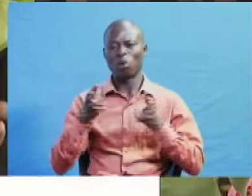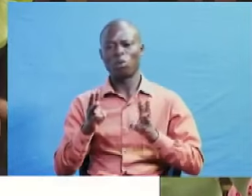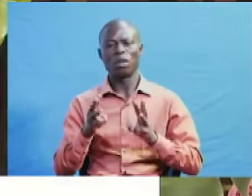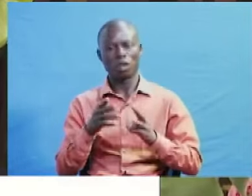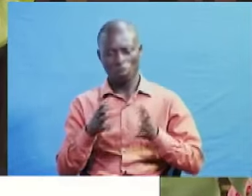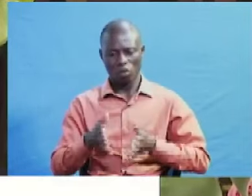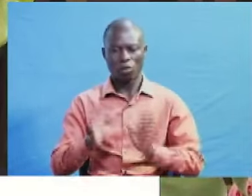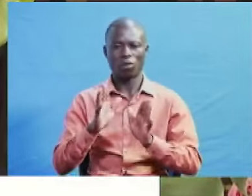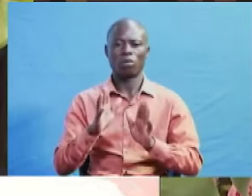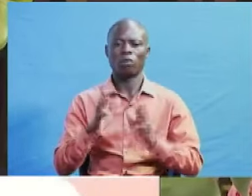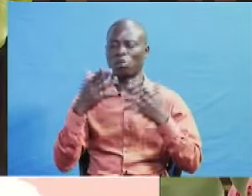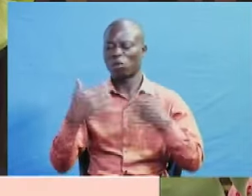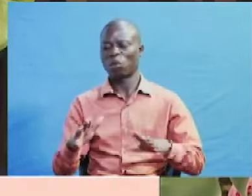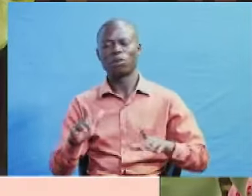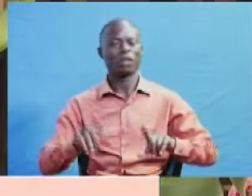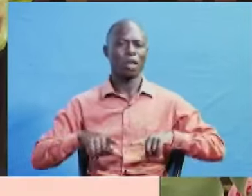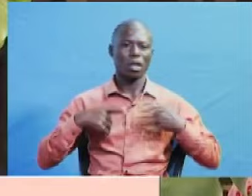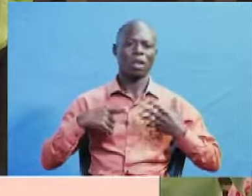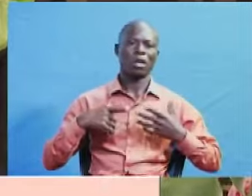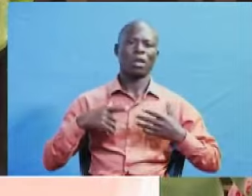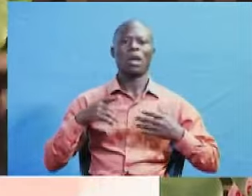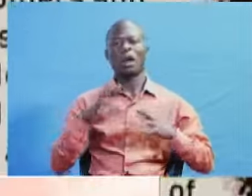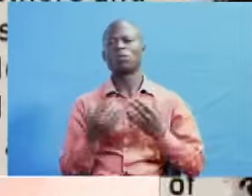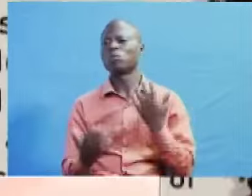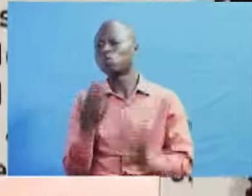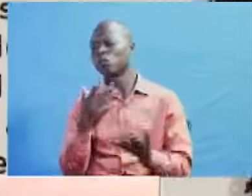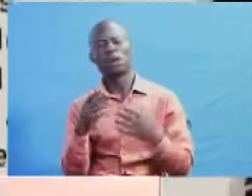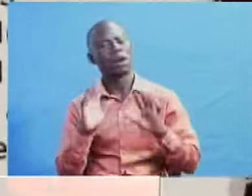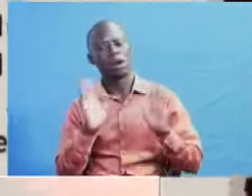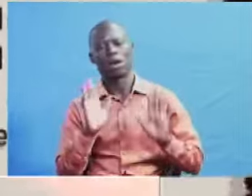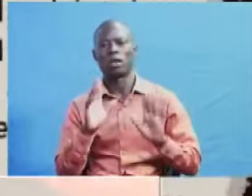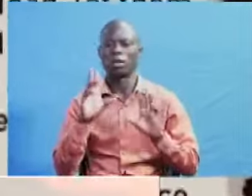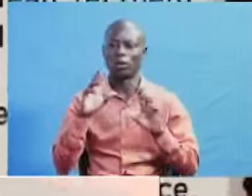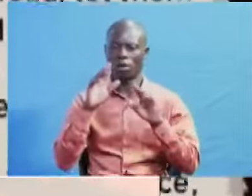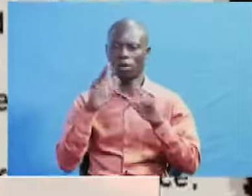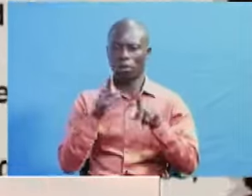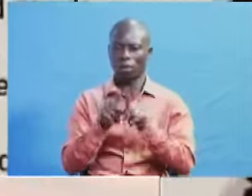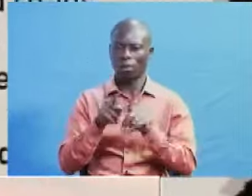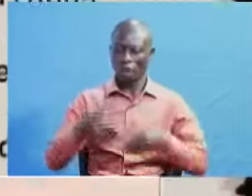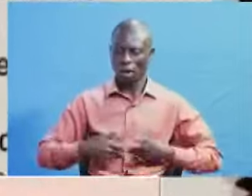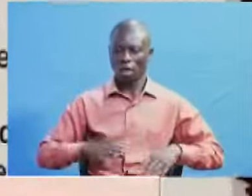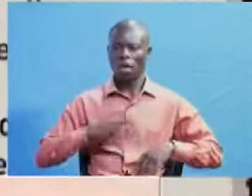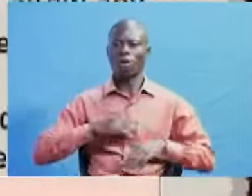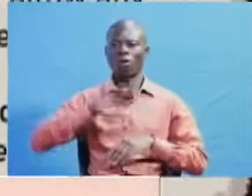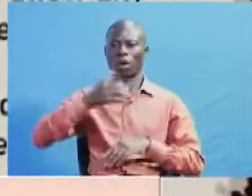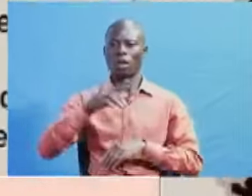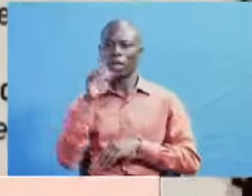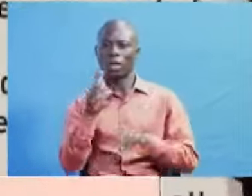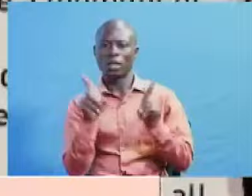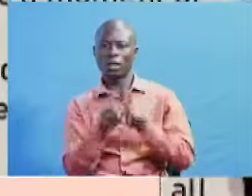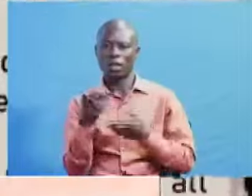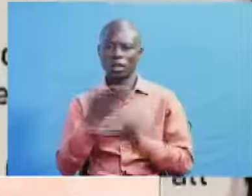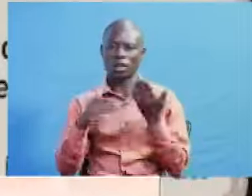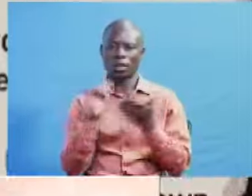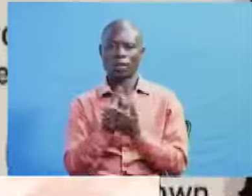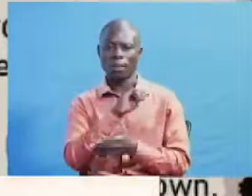mfutano, loss of lives, vitu kuchomwa, hakuna haja. Aidha, Gen Z katika akaunti zao za X